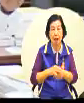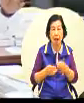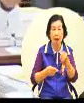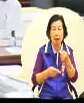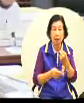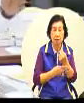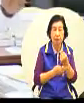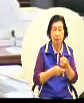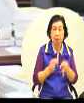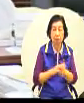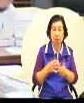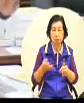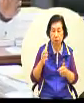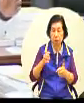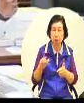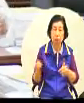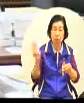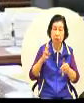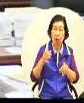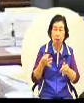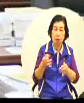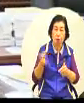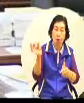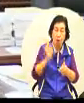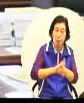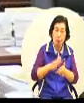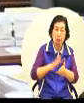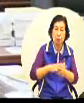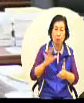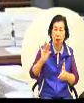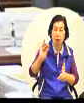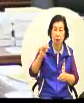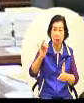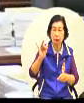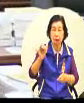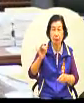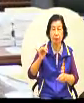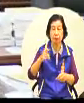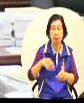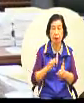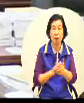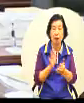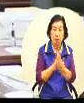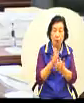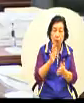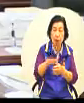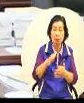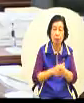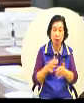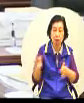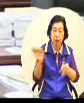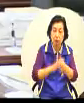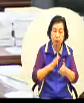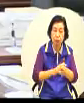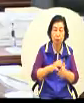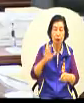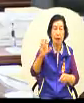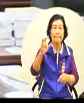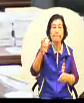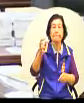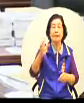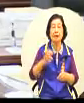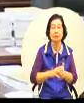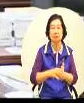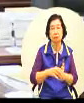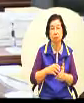来是100万，飙到是80几万，他是怎么做的？竟然买了两